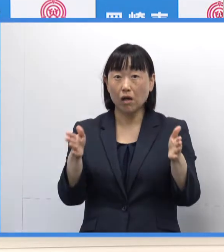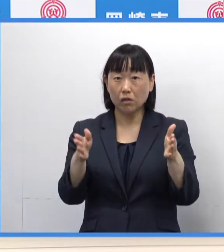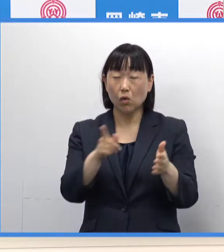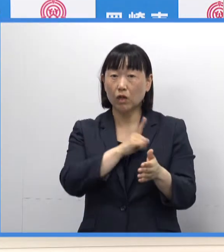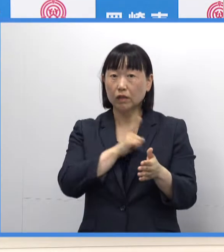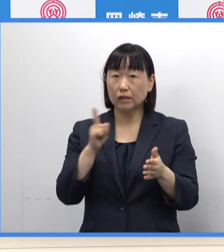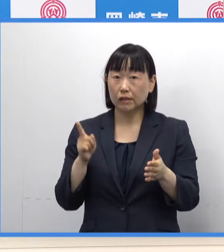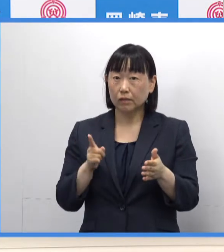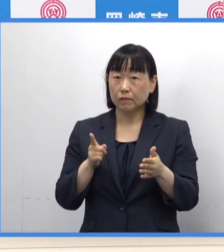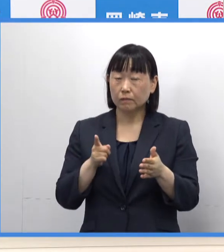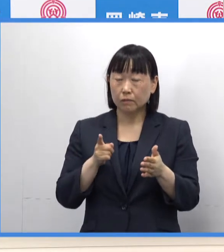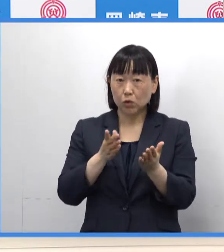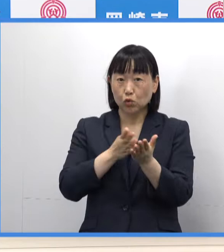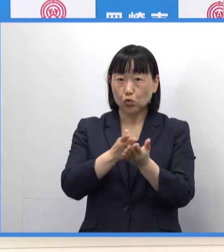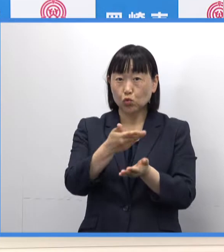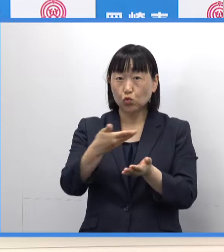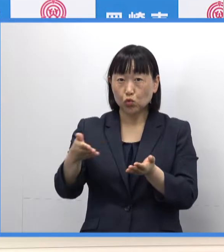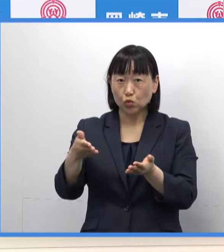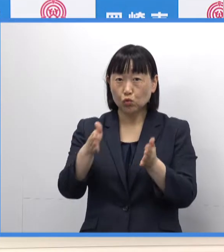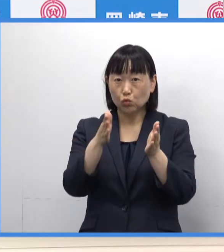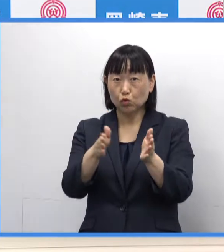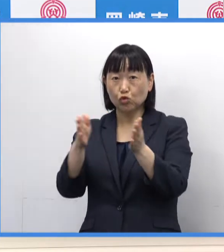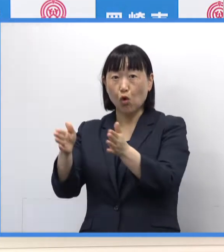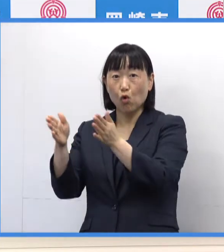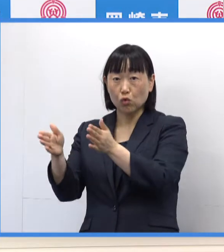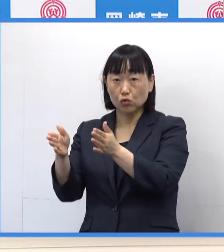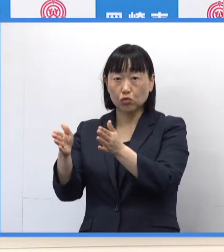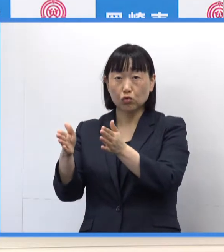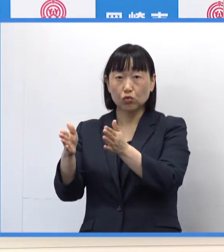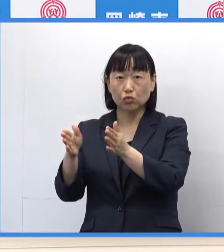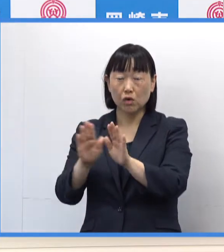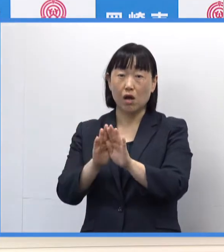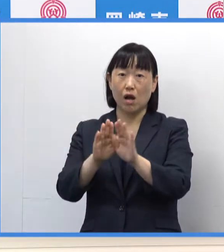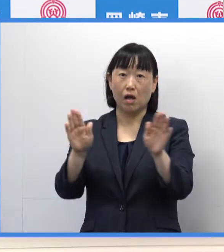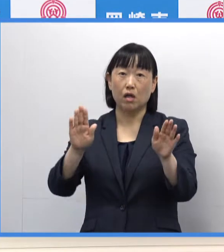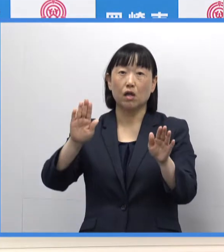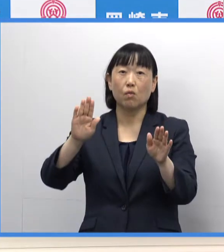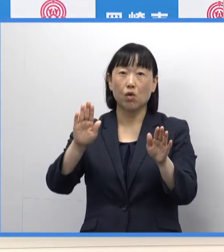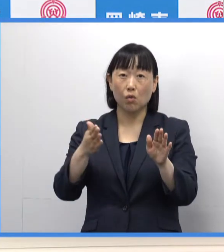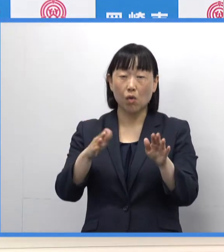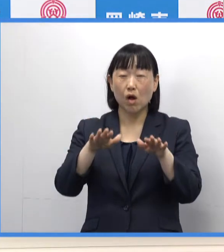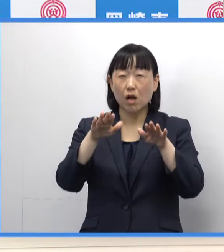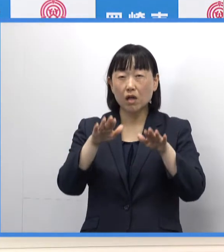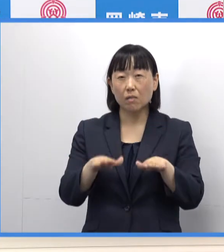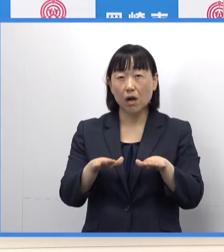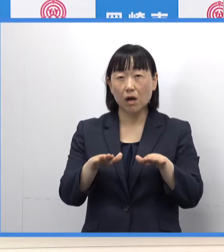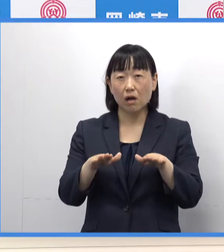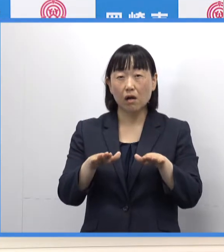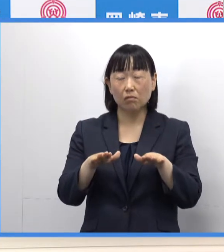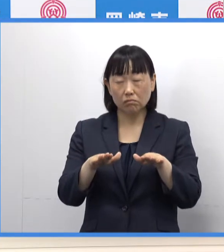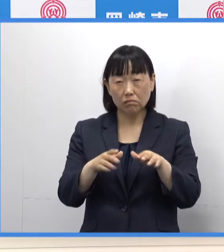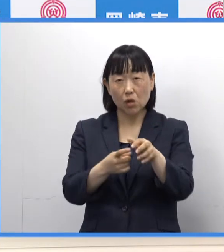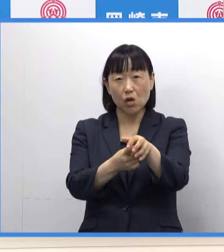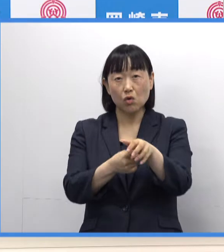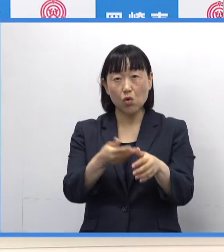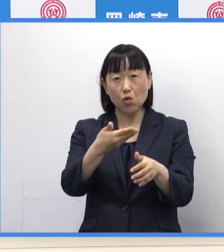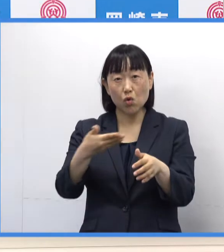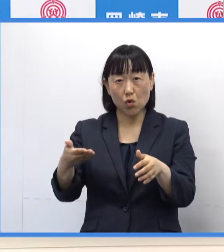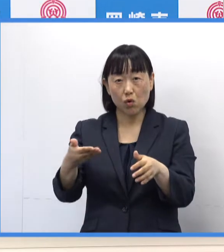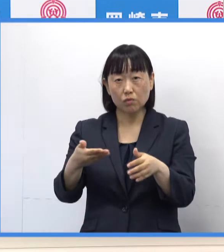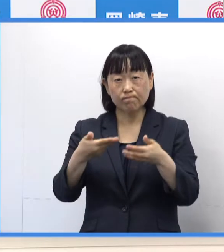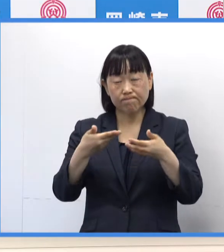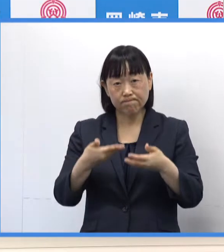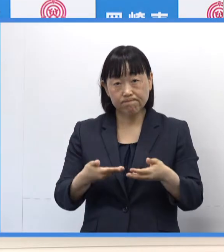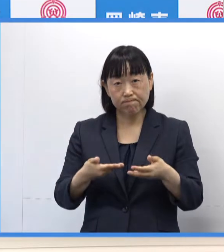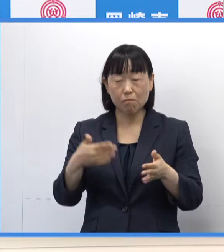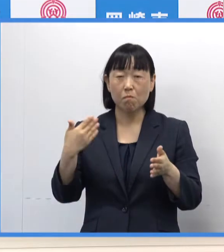日通水するブロック割通水が開始されたものの、いまだ農業用水の安定した供